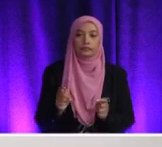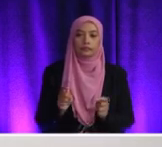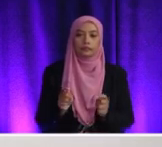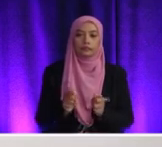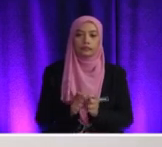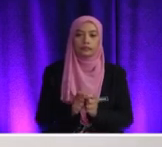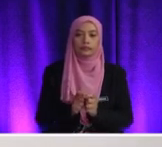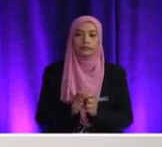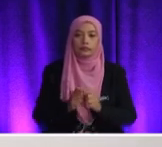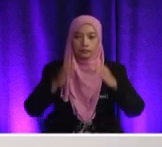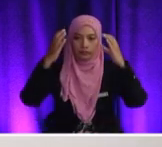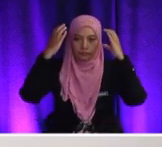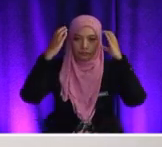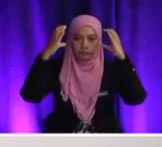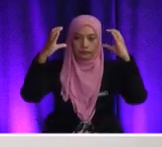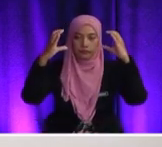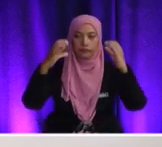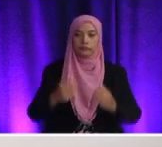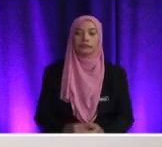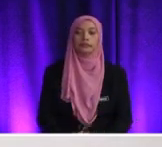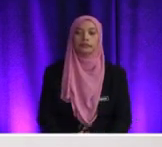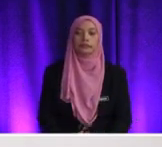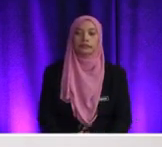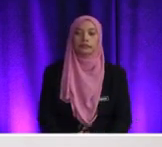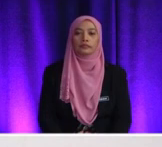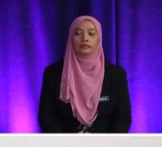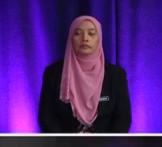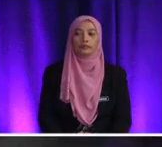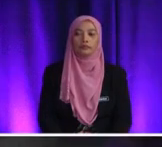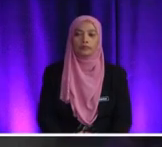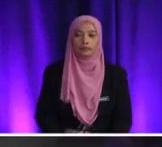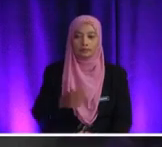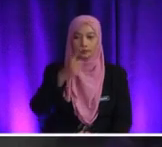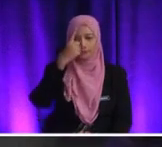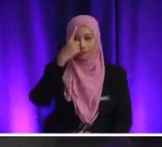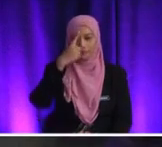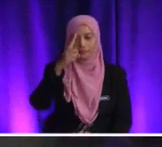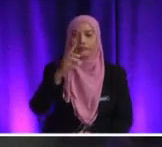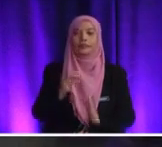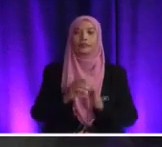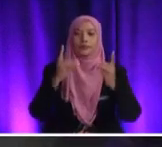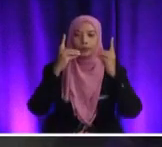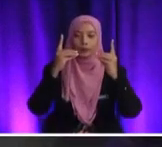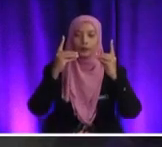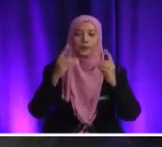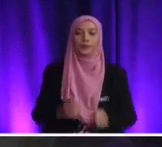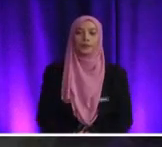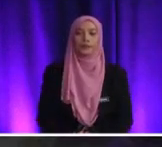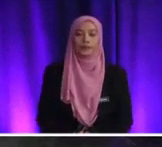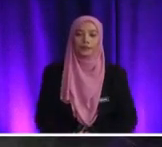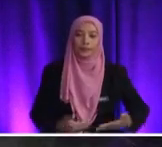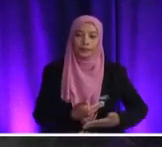guru yang mendidik anak bangsa sangat hebat terharu terharu